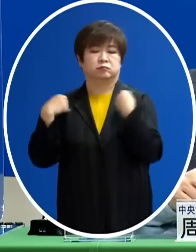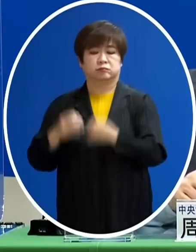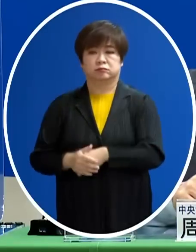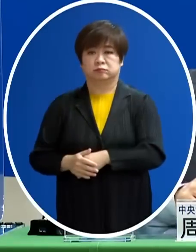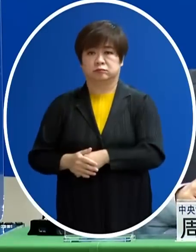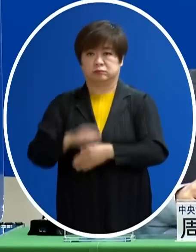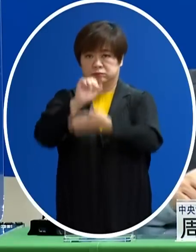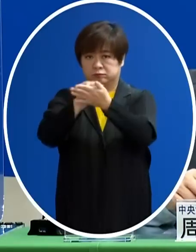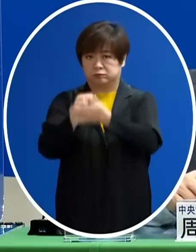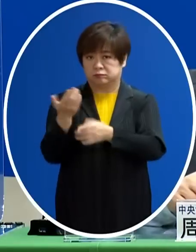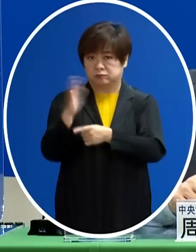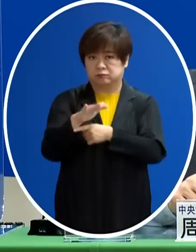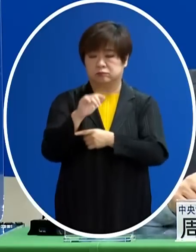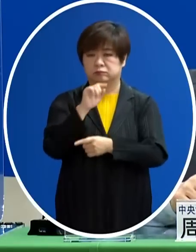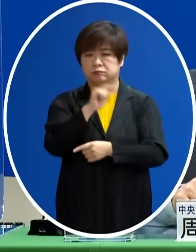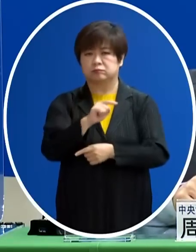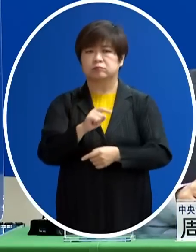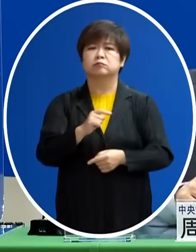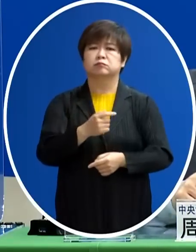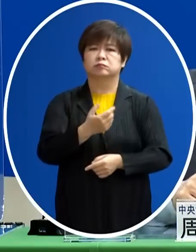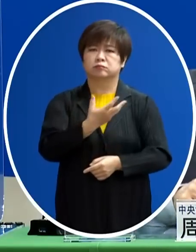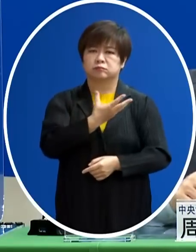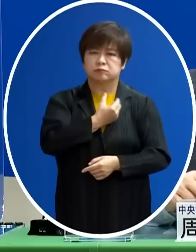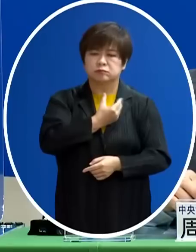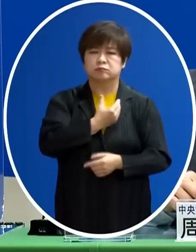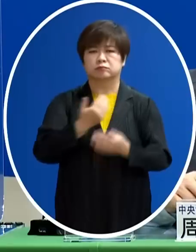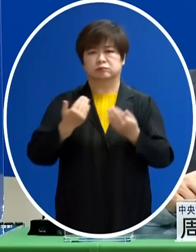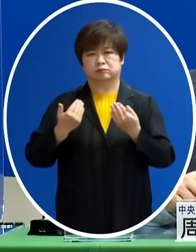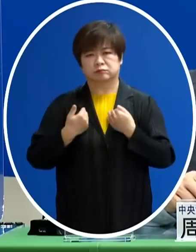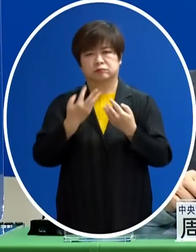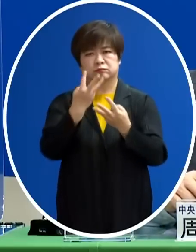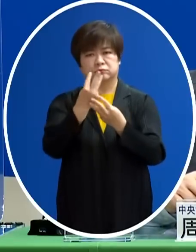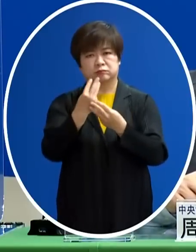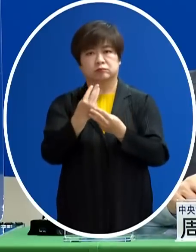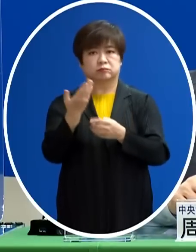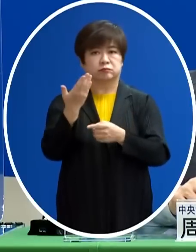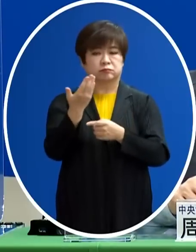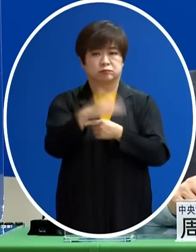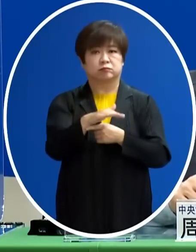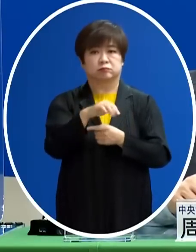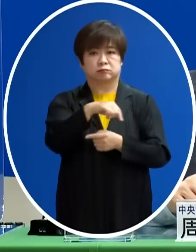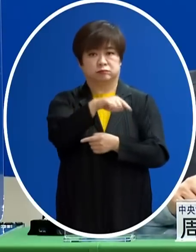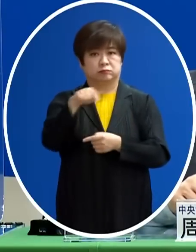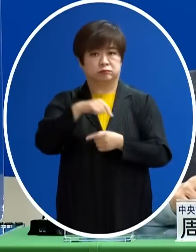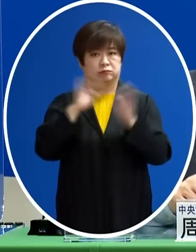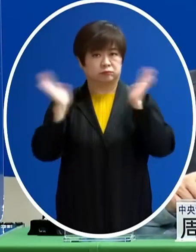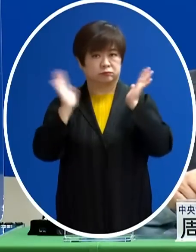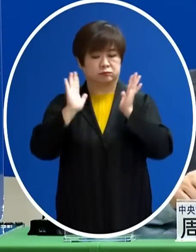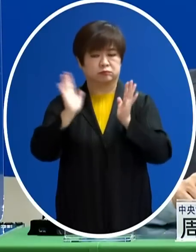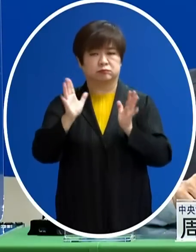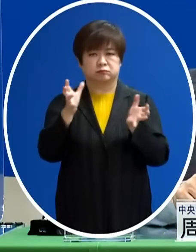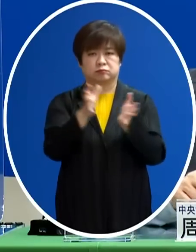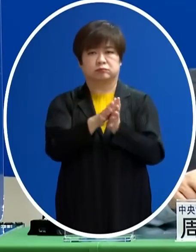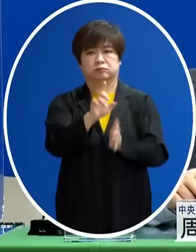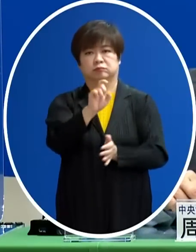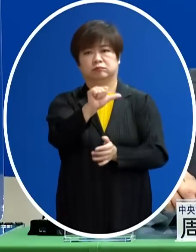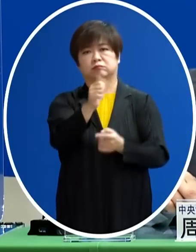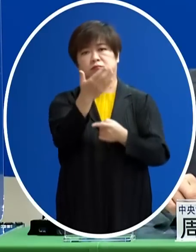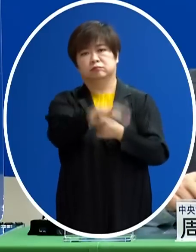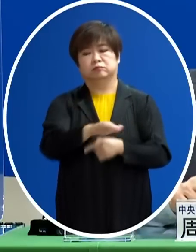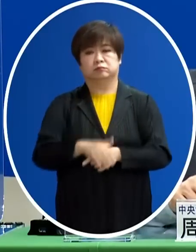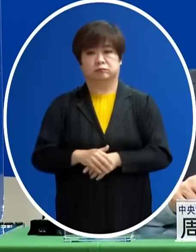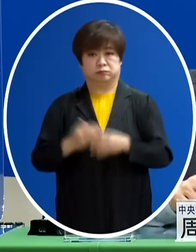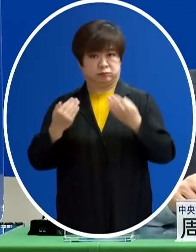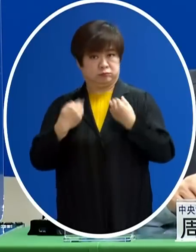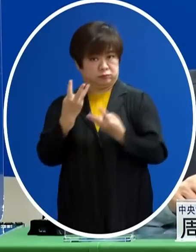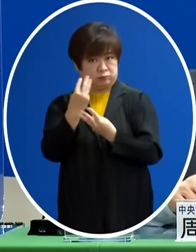部分，因为这一位有共病跟肺炎的个案哦，所以目前的儿童的死亡个案数是累积到15人哦，其中